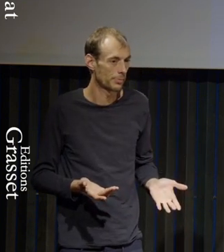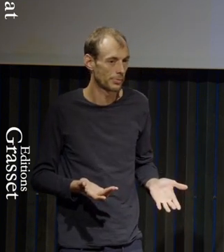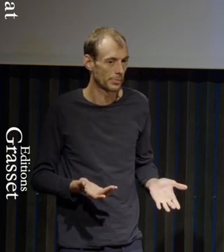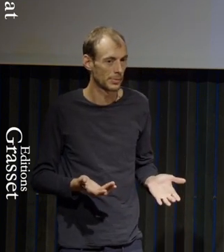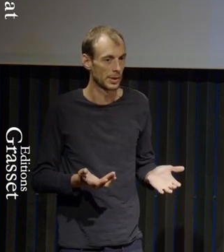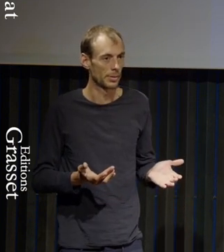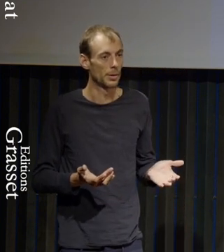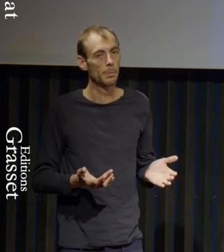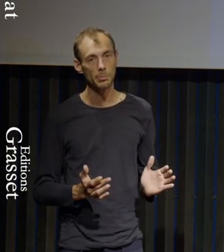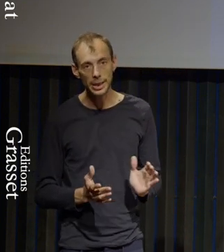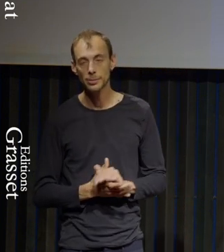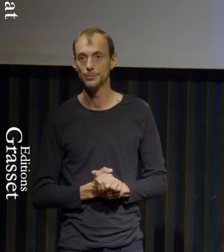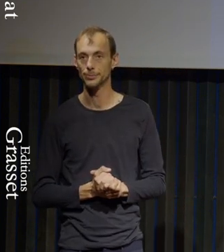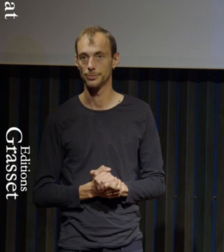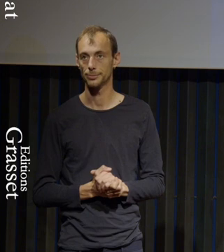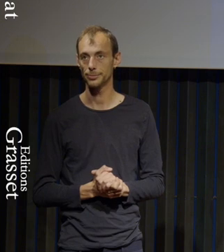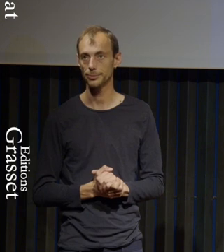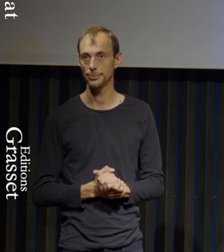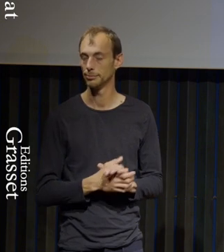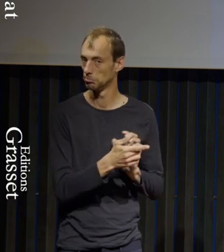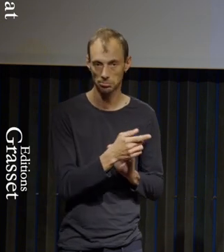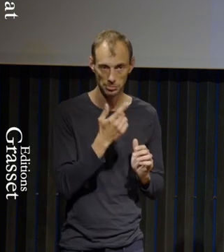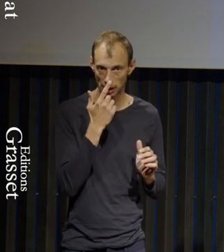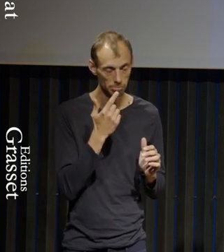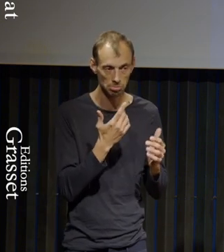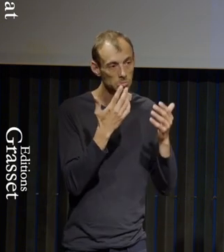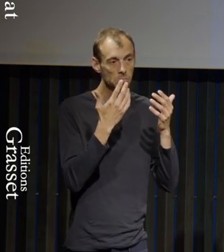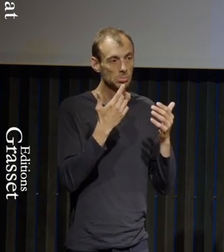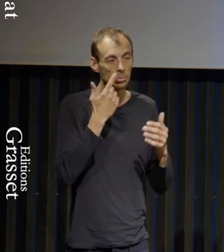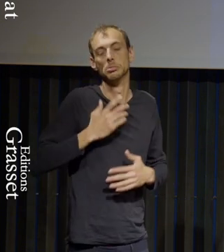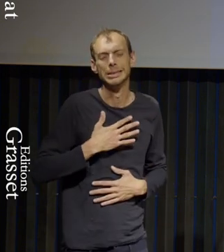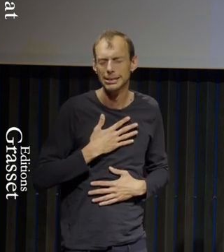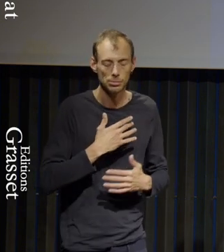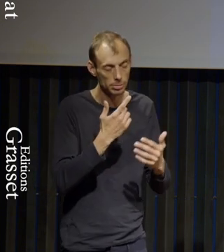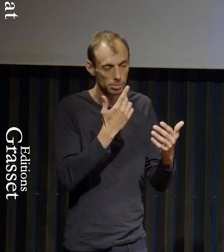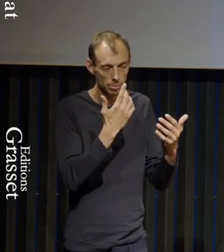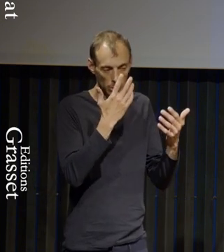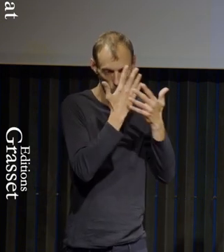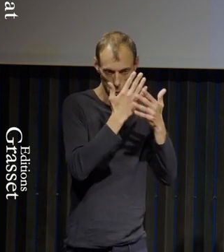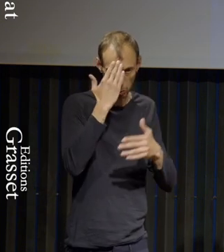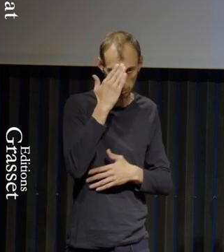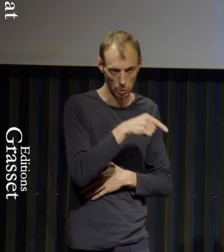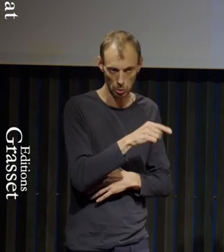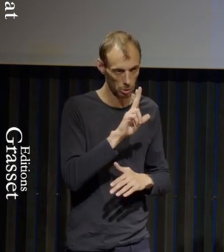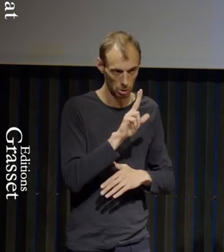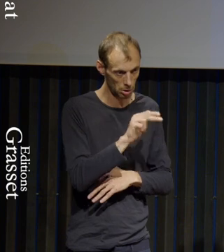eh bien, les troubles mentaux nous accompagnaient. Je pense que à partir du moment où